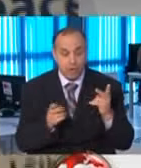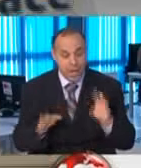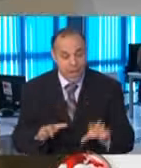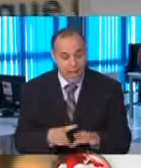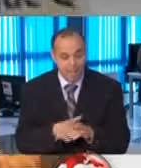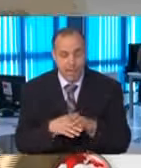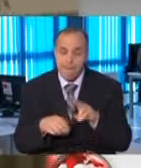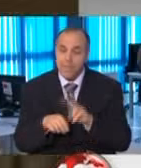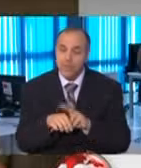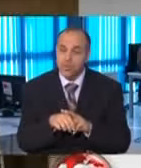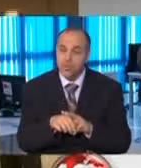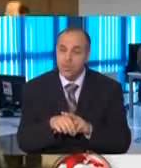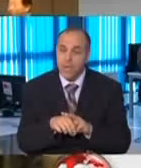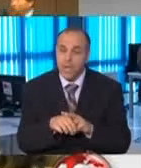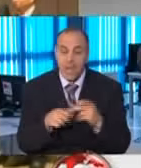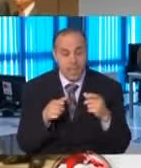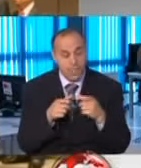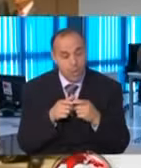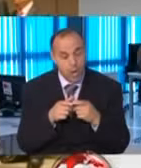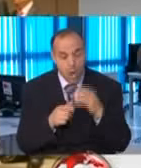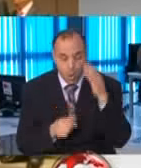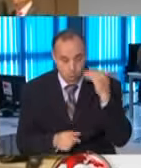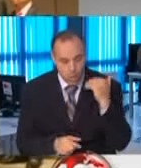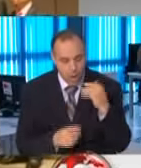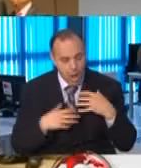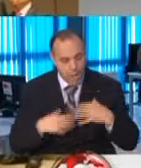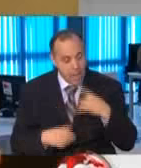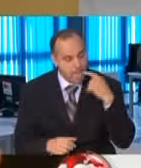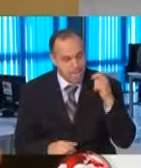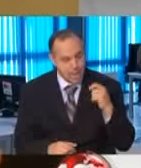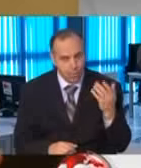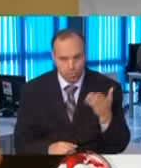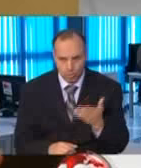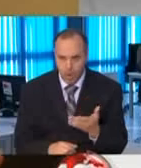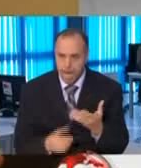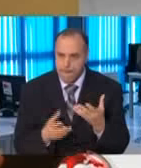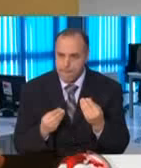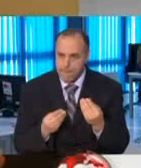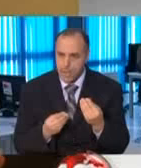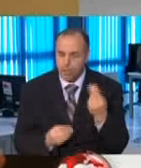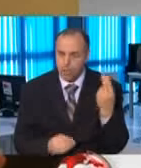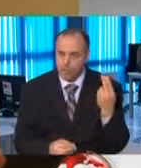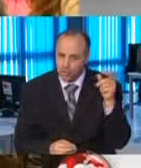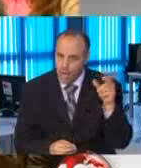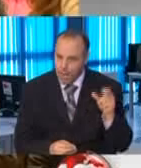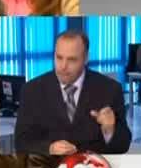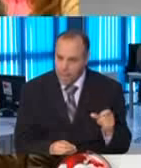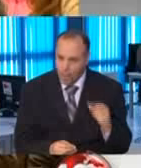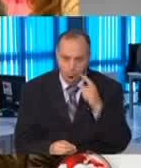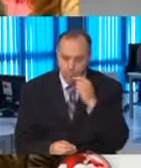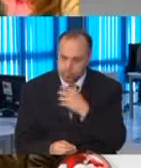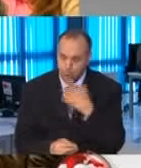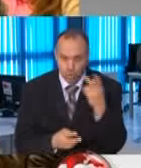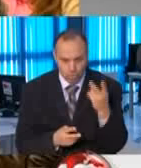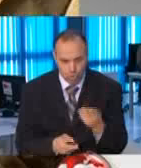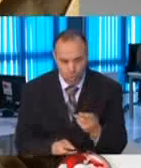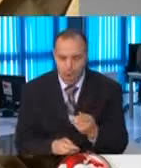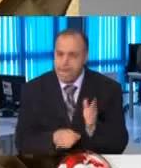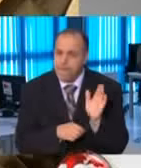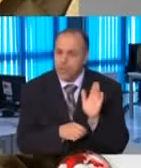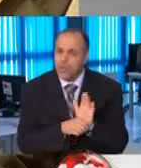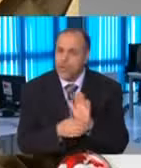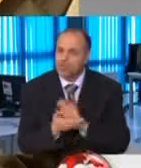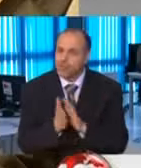الاحتفال ممثلون عن الحكومة الكورية وأعضاء في البرلمان وعدد من الأكاديميين ورجال الأعمال وممثلين